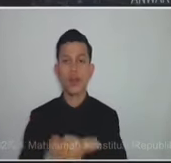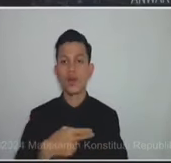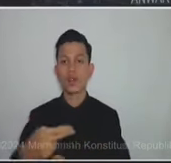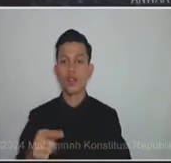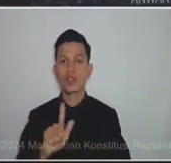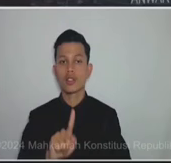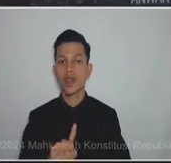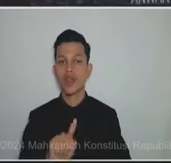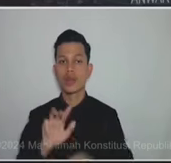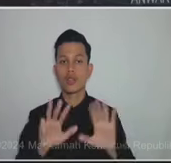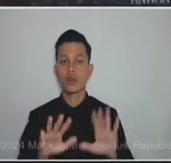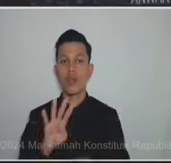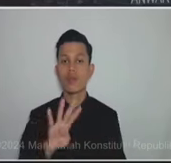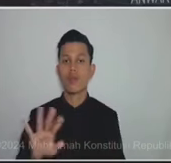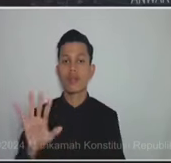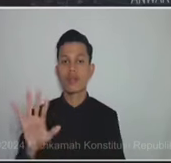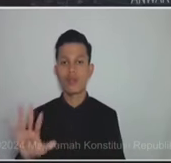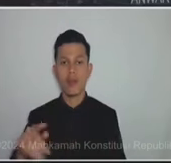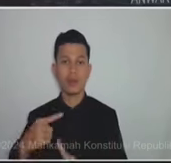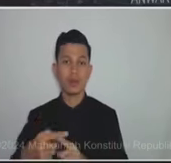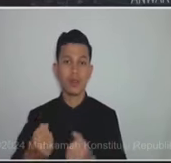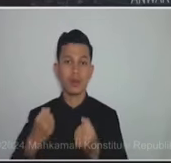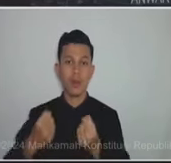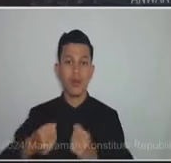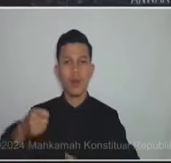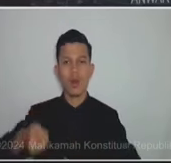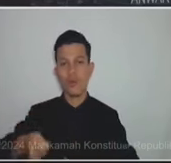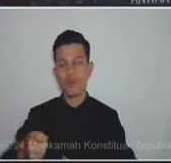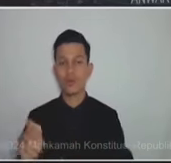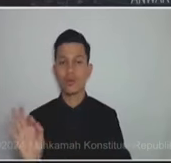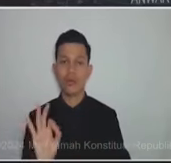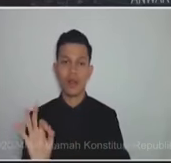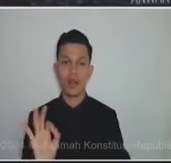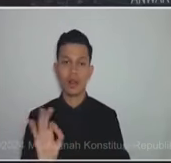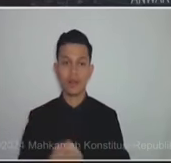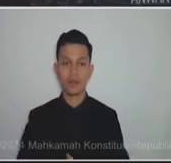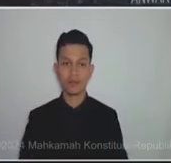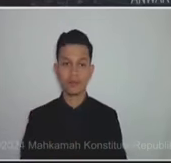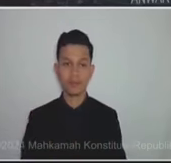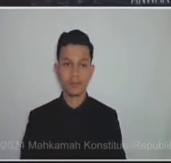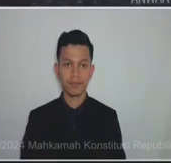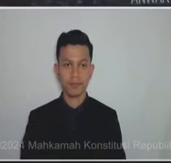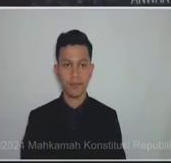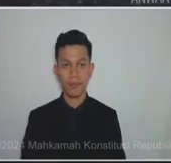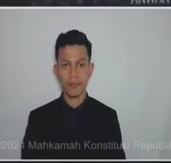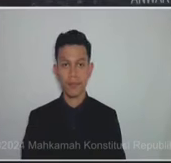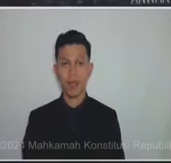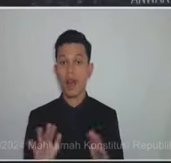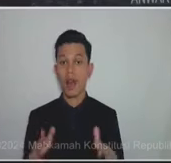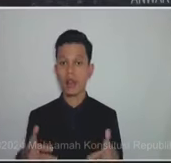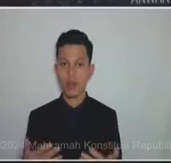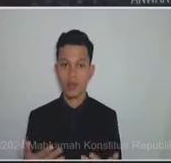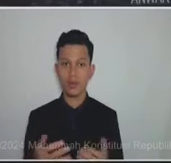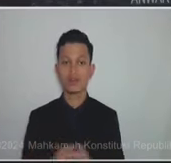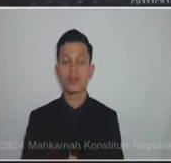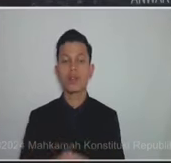tahun 1945 dan tidak mempunyai kekuatan hukum mengikat atau